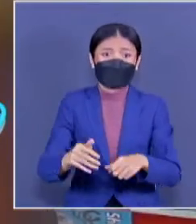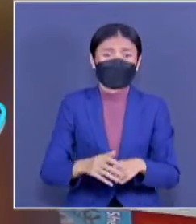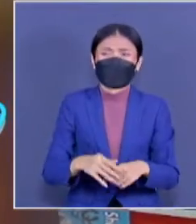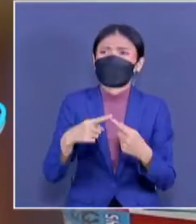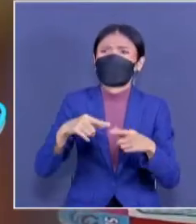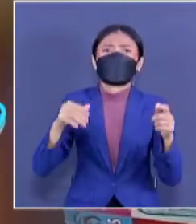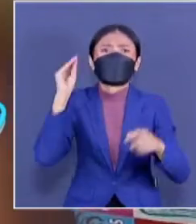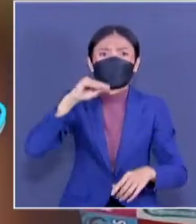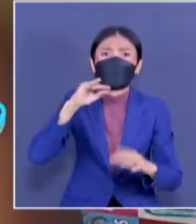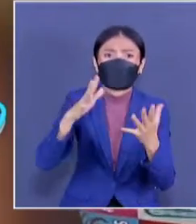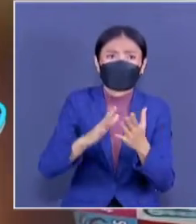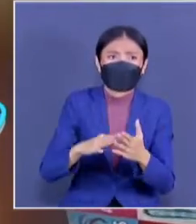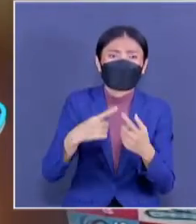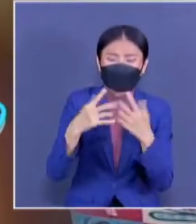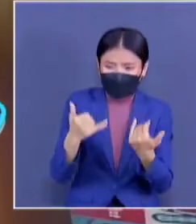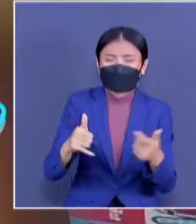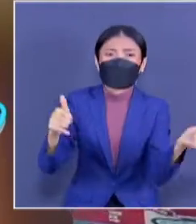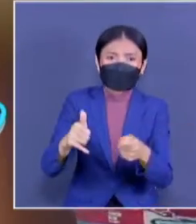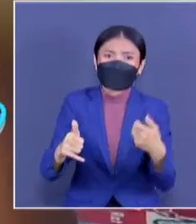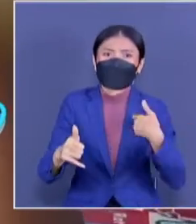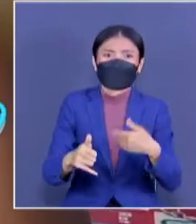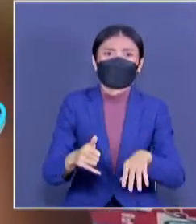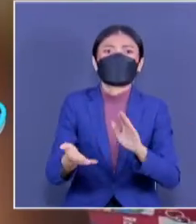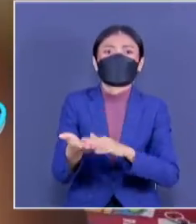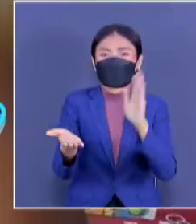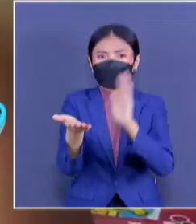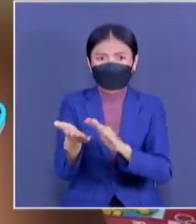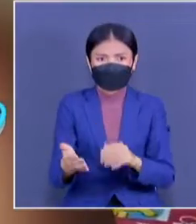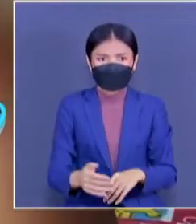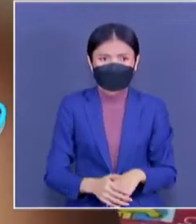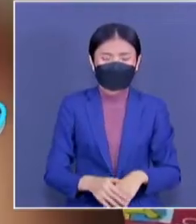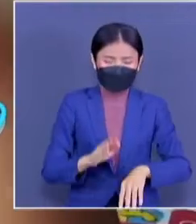อก แล้ววันนี้อ ่ะวันนี้ตีแต่ไม่ตีเยอะหรอกตีมือ ใช้อะไรตี มือ